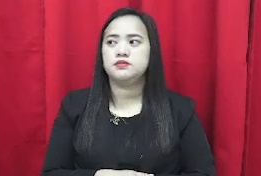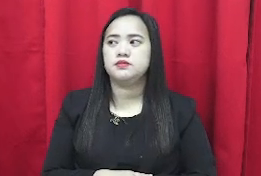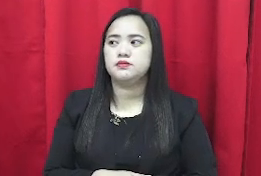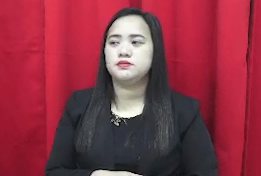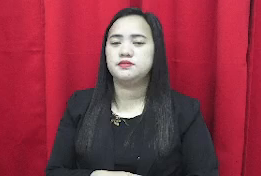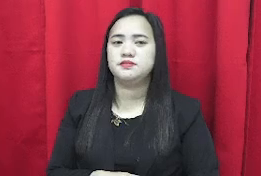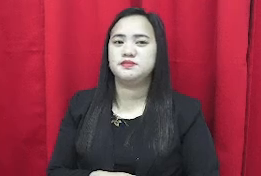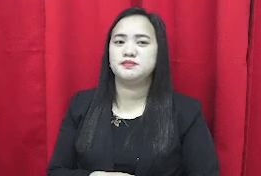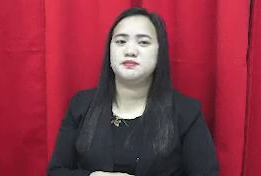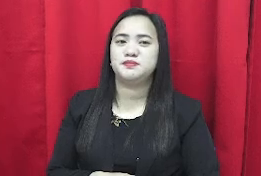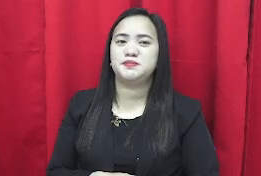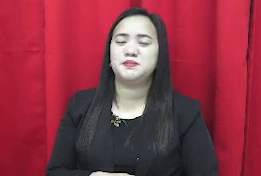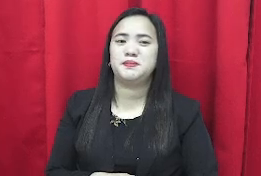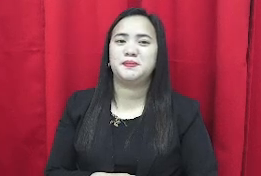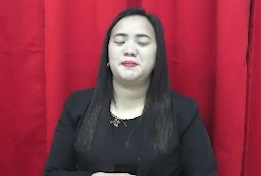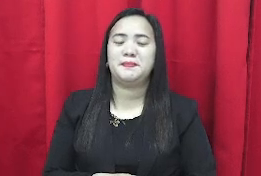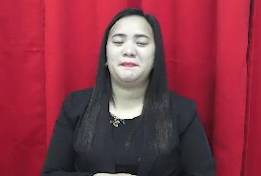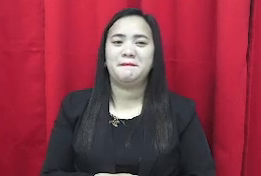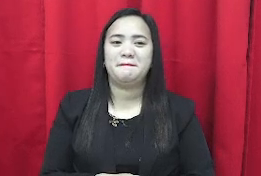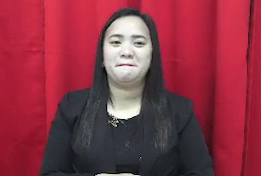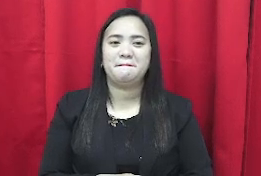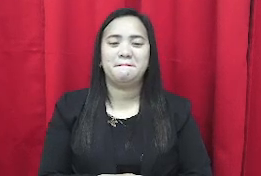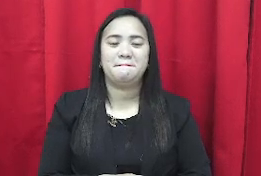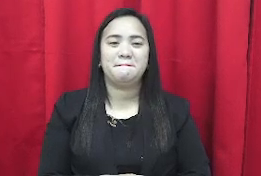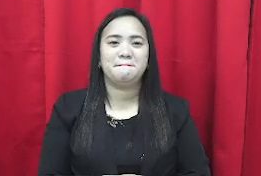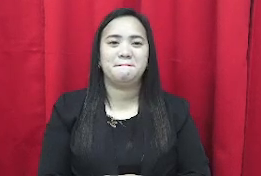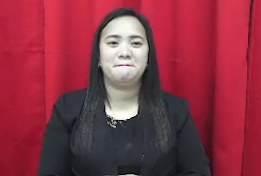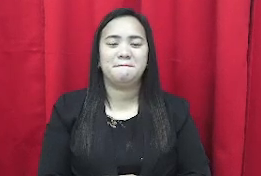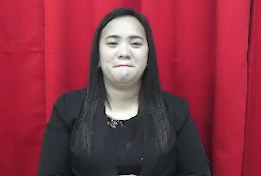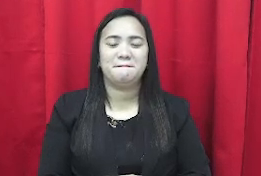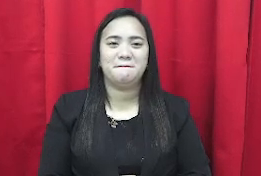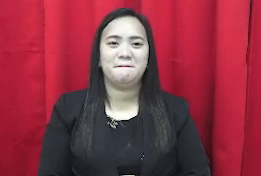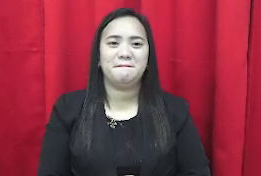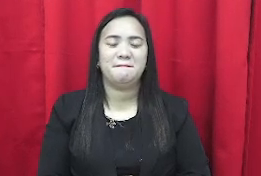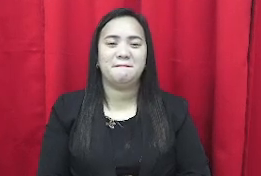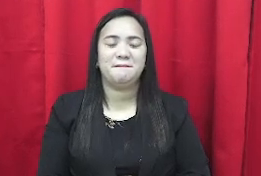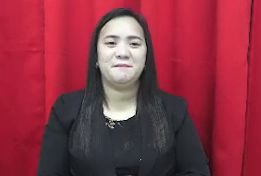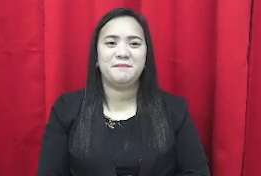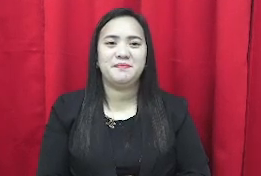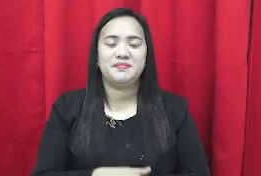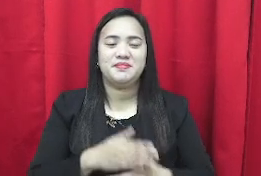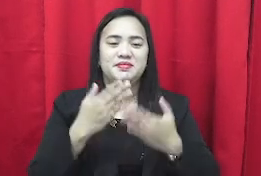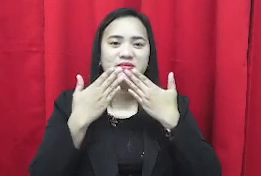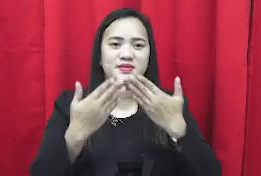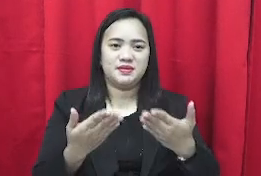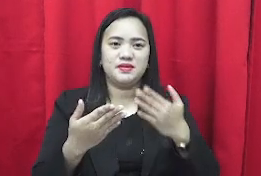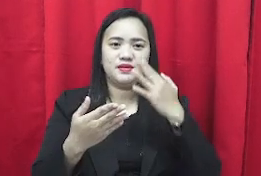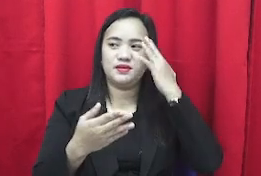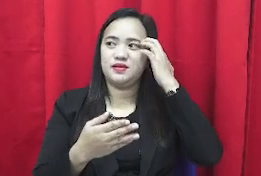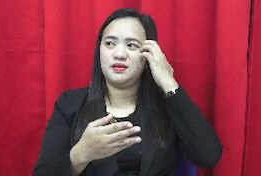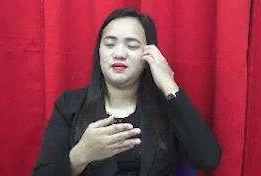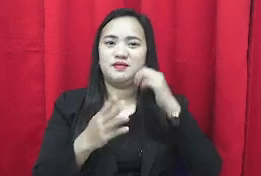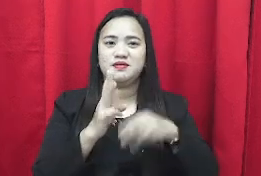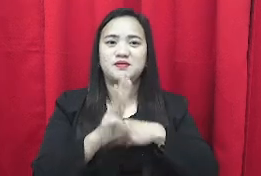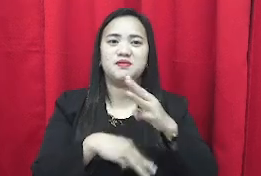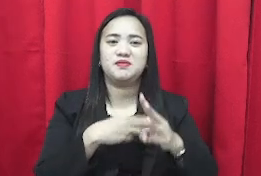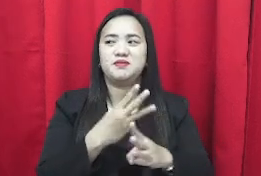brand natin Oo at Ah yung ah Maraming salamat po sa world premier